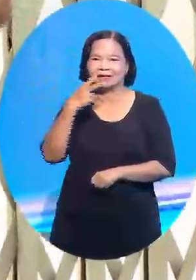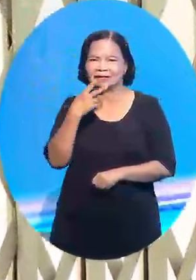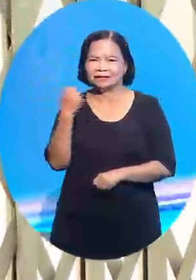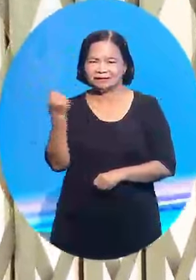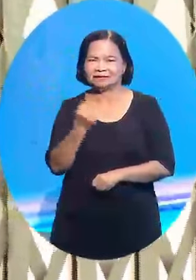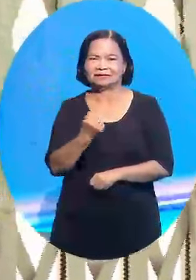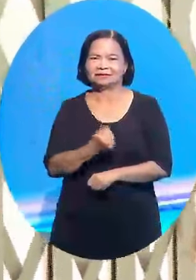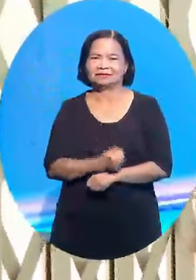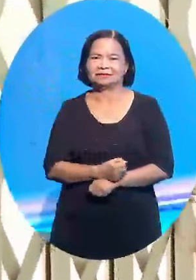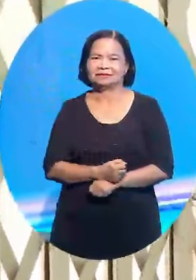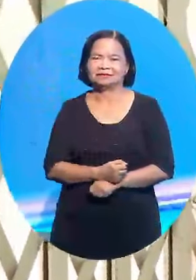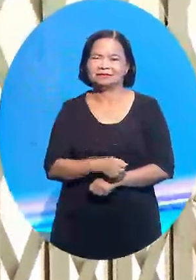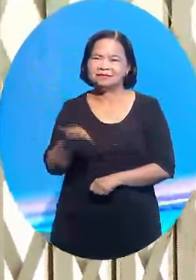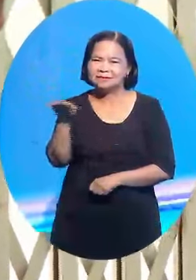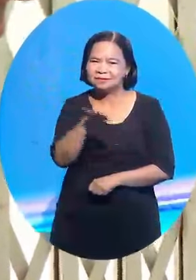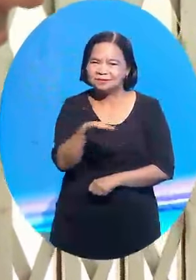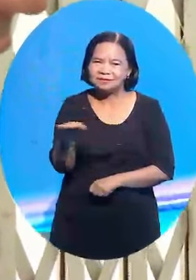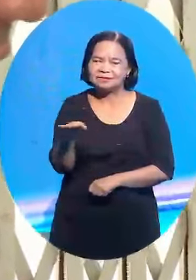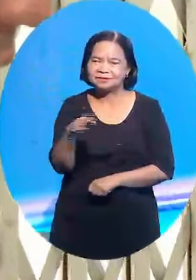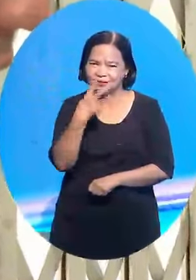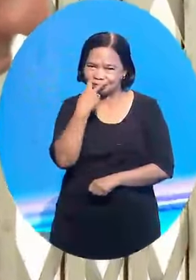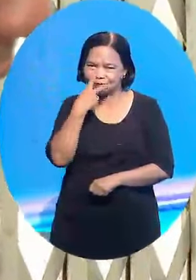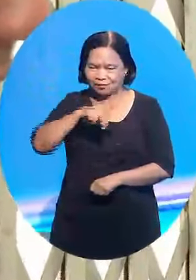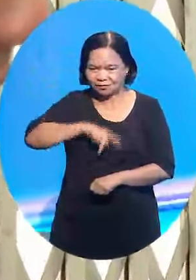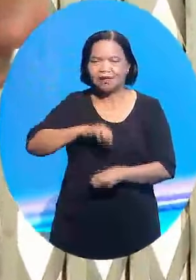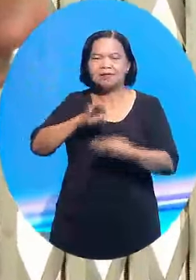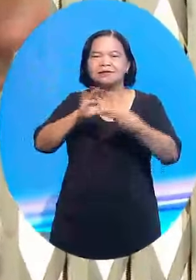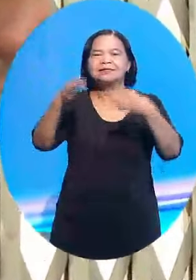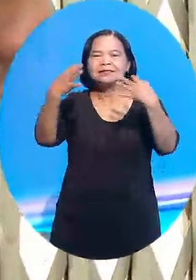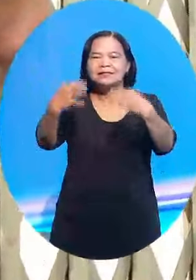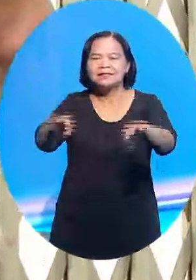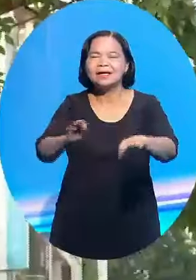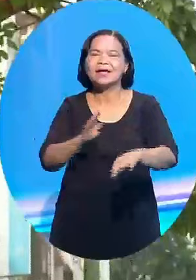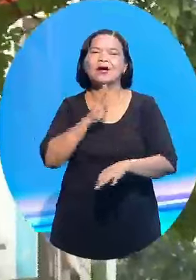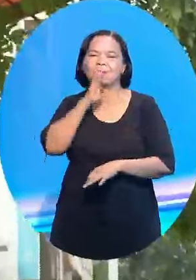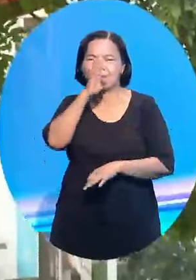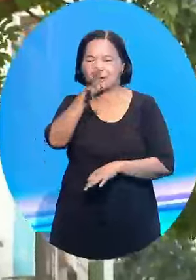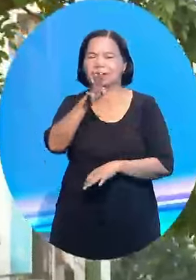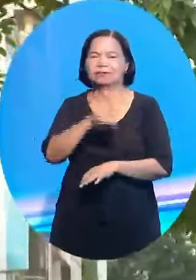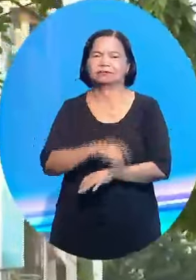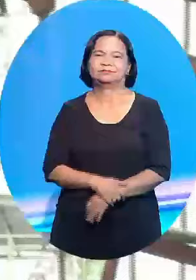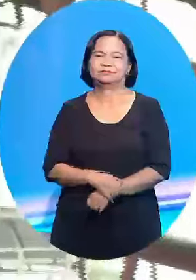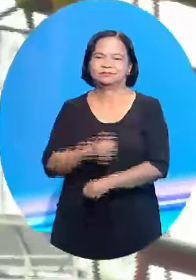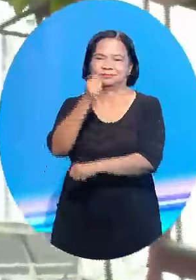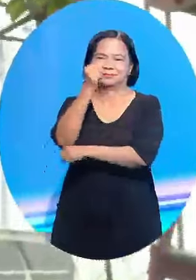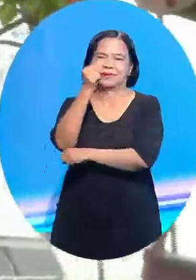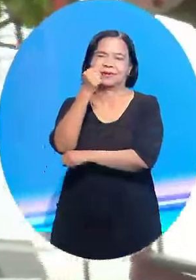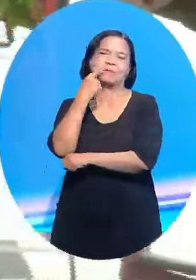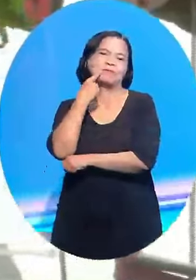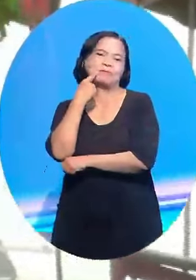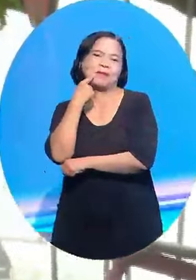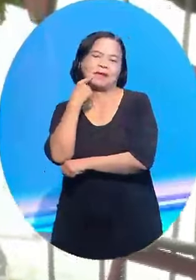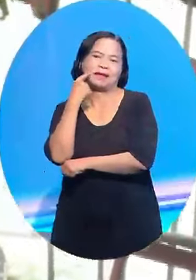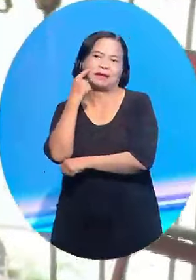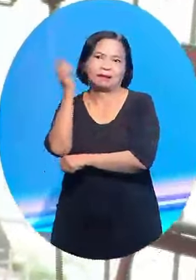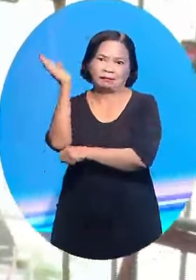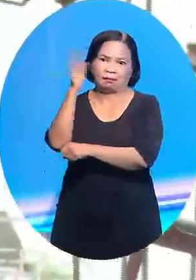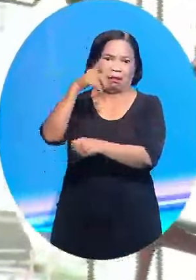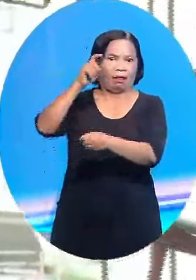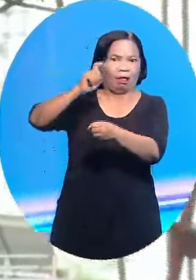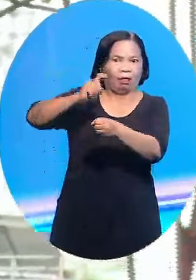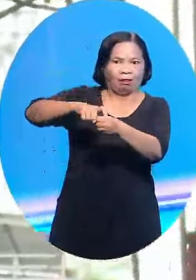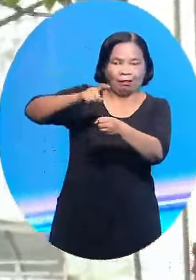xuống, chứ còn bình thường thì là mình kiểm tra và thấy có vấn đề gì thì mình báo với bên đó thôi. Cây me tây bị ngã đã có tuổi đời hơn 20